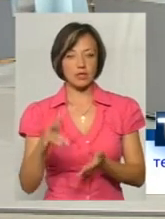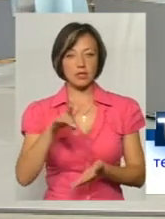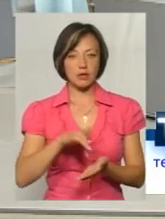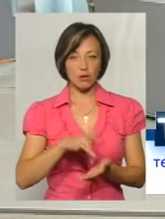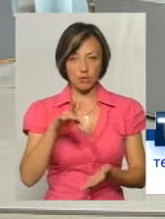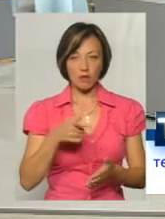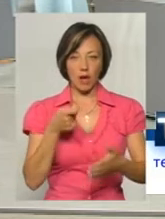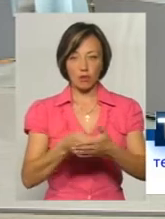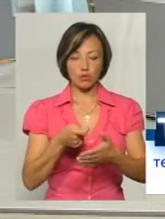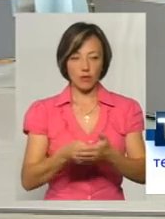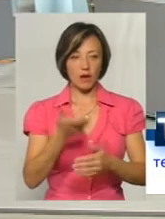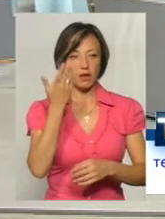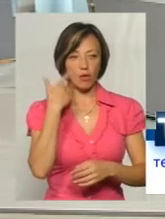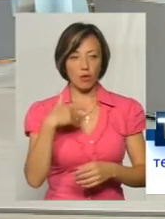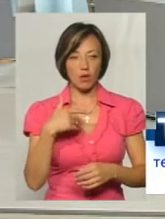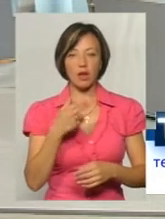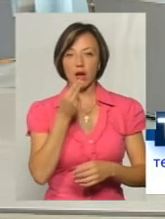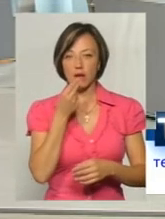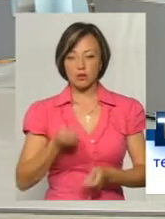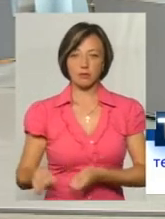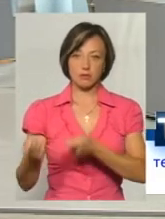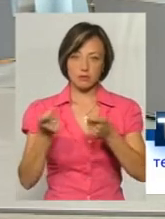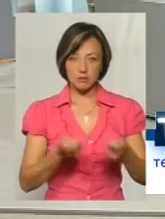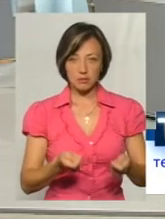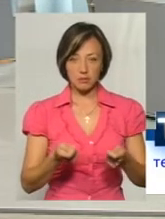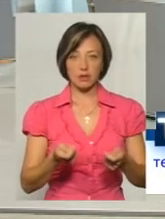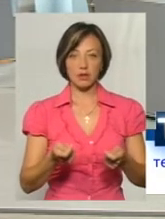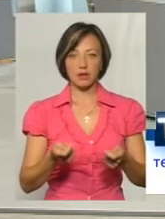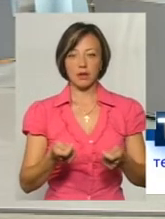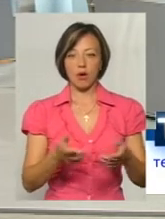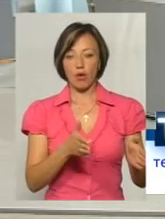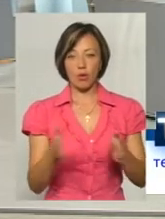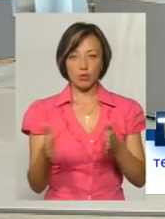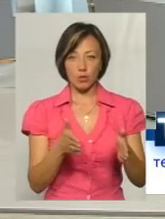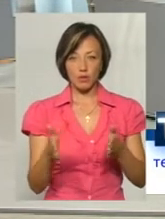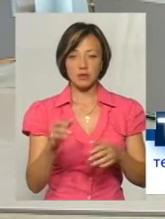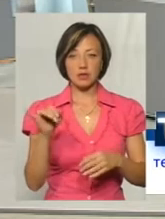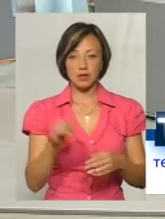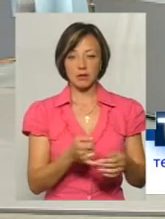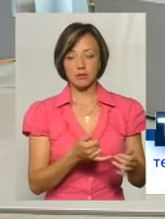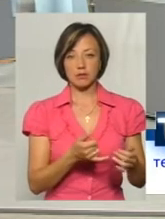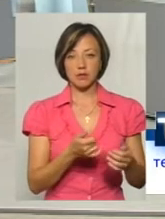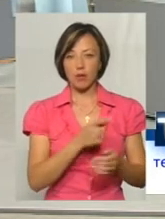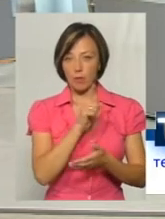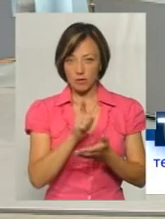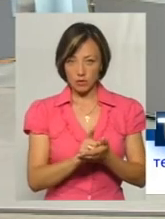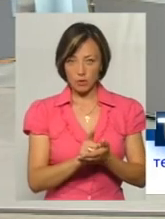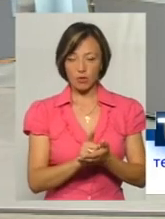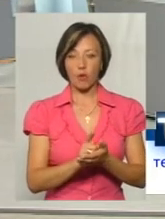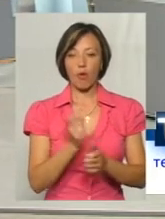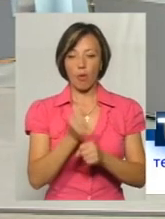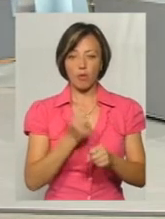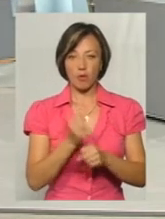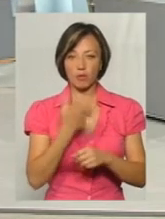централізоване харчування, коли харчі завозяться в столовку, там вони готовляться і відповідно... Вони обов'язково мають проходити термічну обробку.